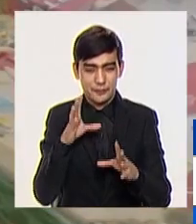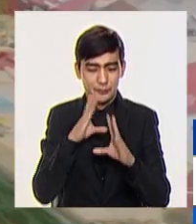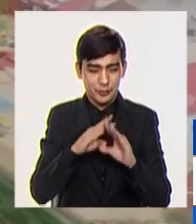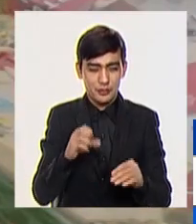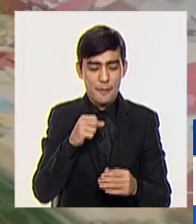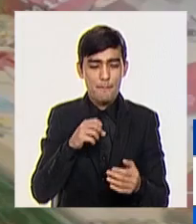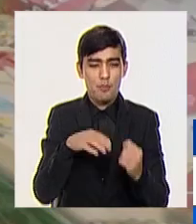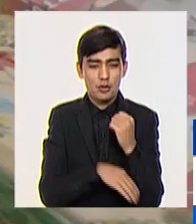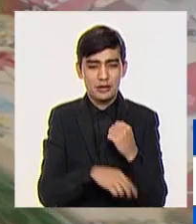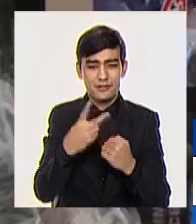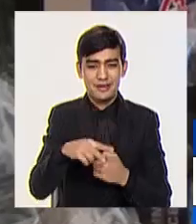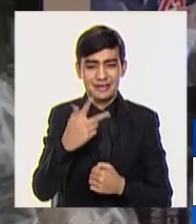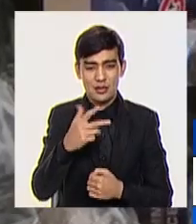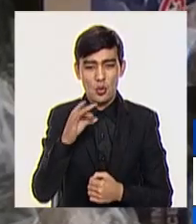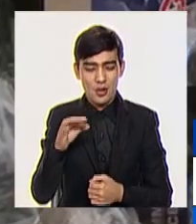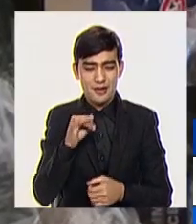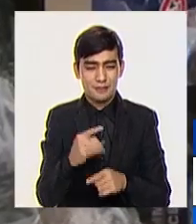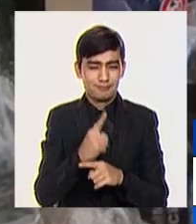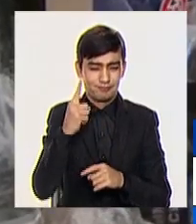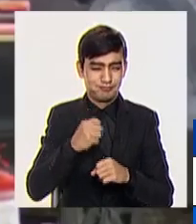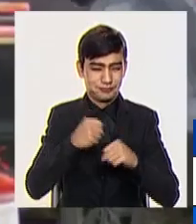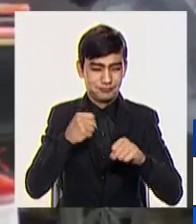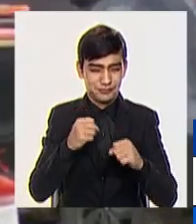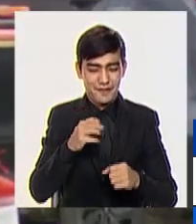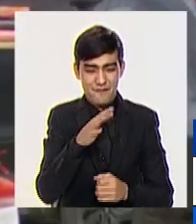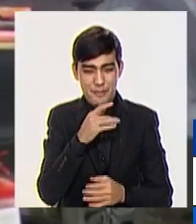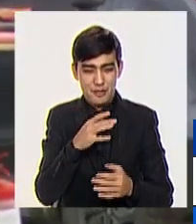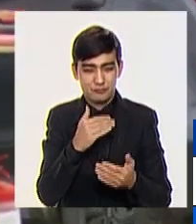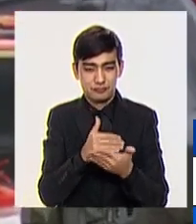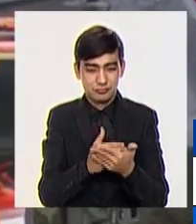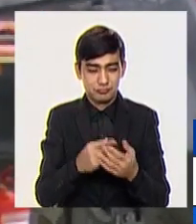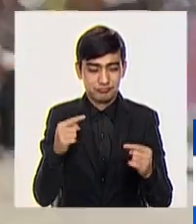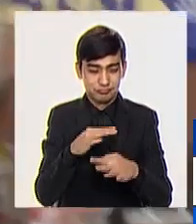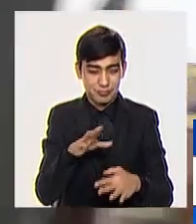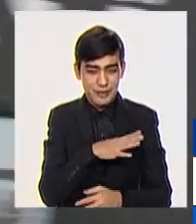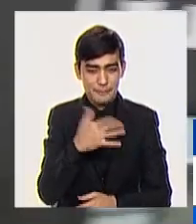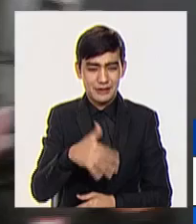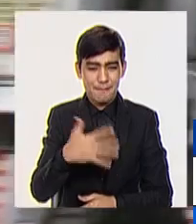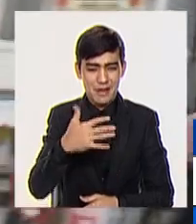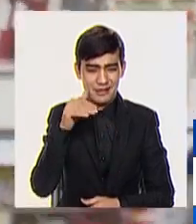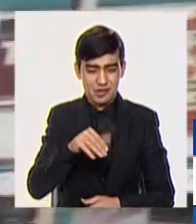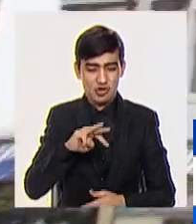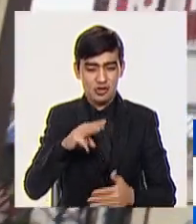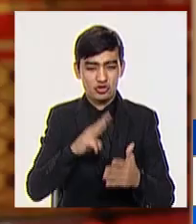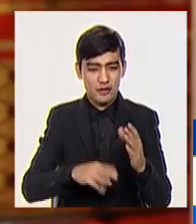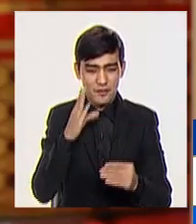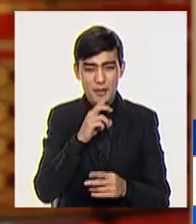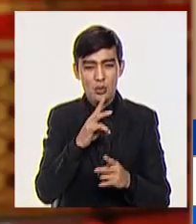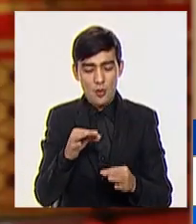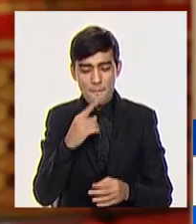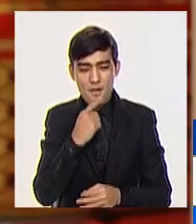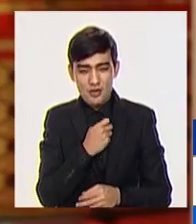после 23:00. За запуск фейерверка в неположенное время предусмотрен штраф 55 тысяч тенге. Правда, выезжать на